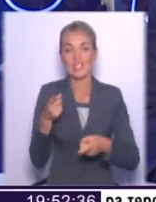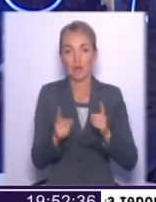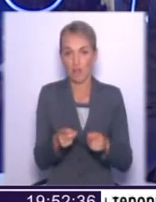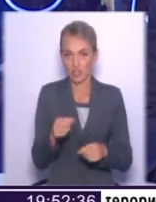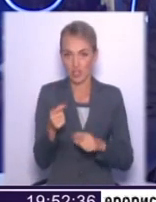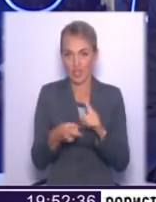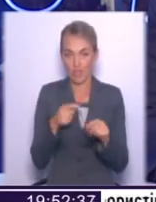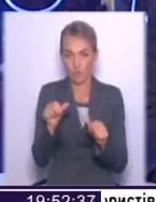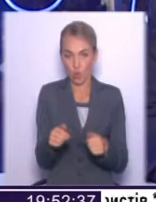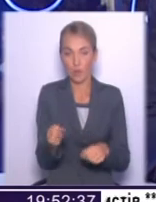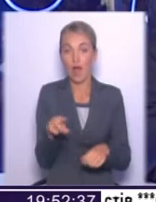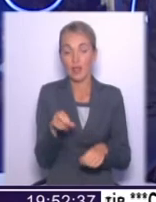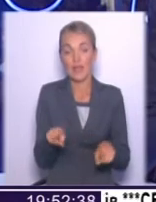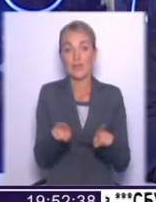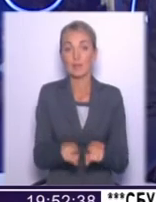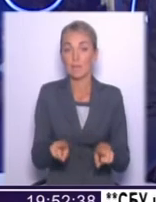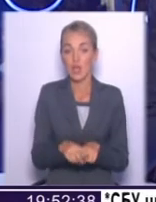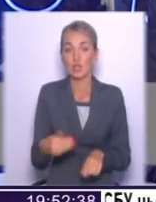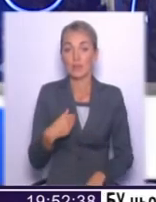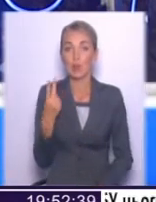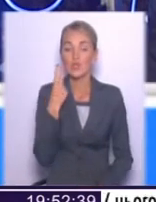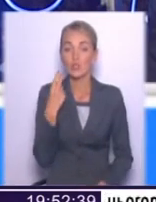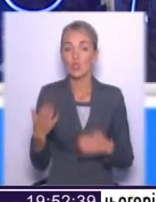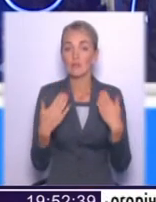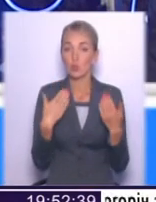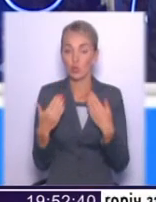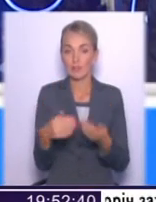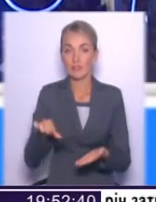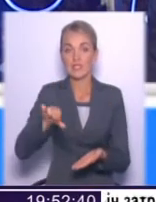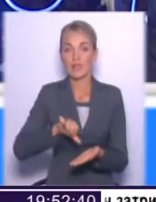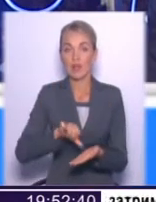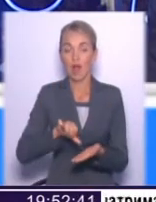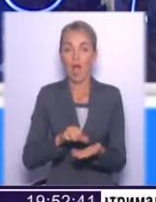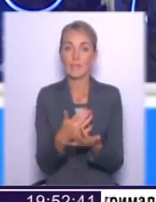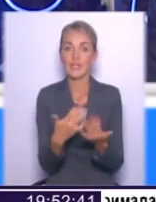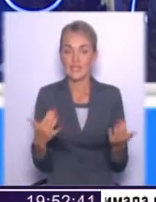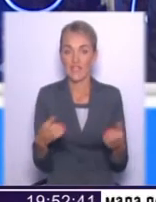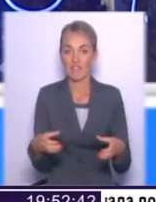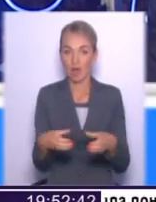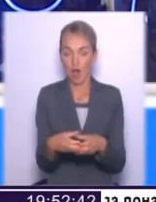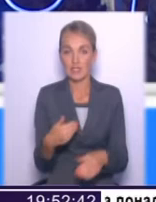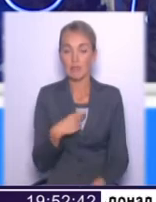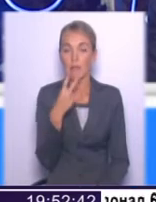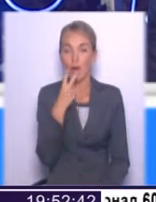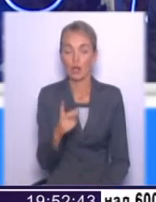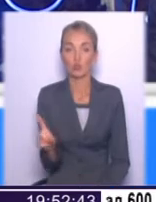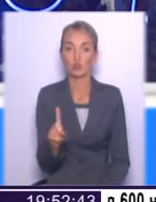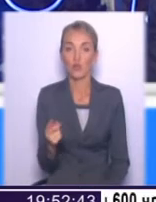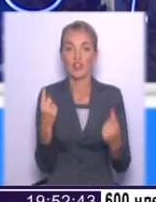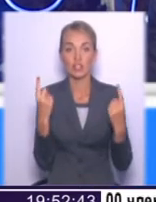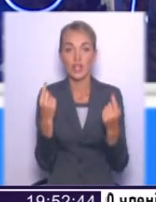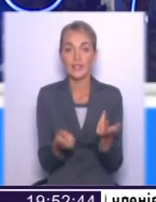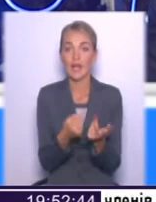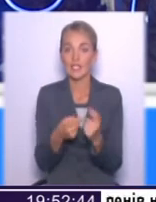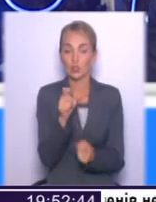Але тим не менш, ми постійно спілкуємося із представниками різних фракцій, і ми бачимо, що величезна